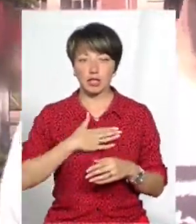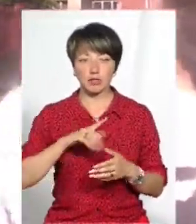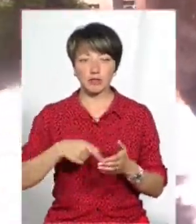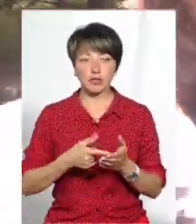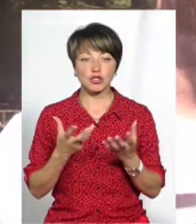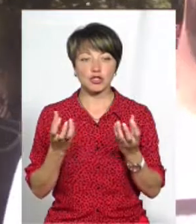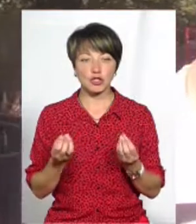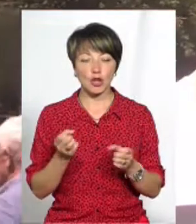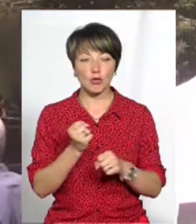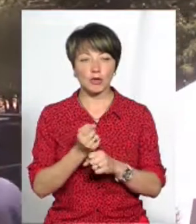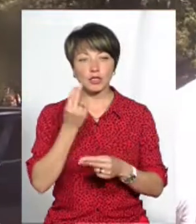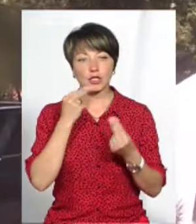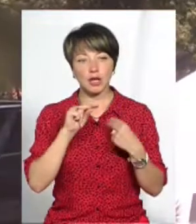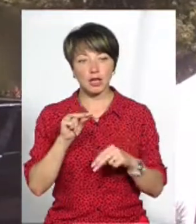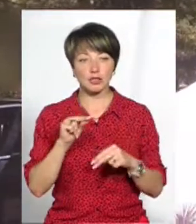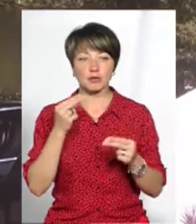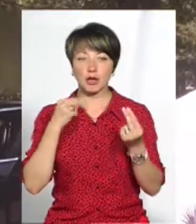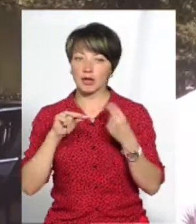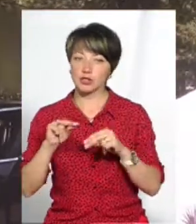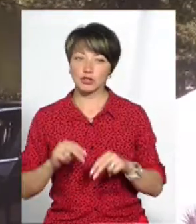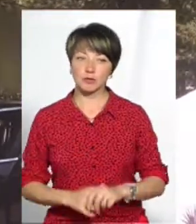ще робити ще кращим і кращим.